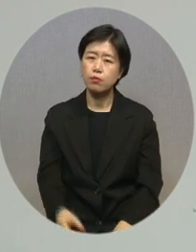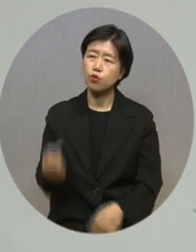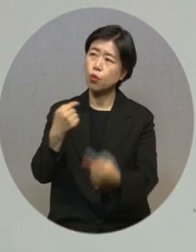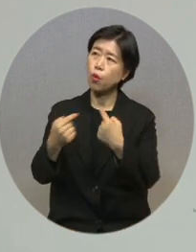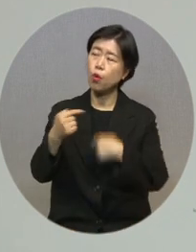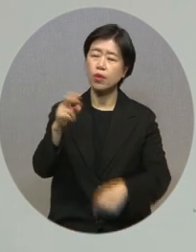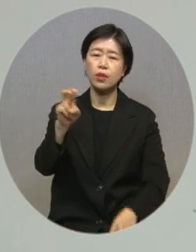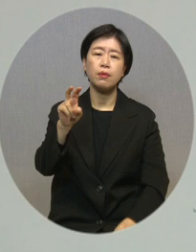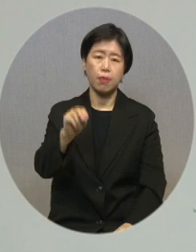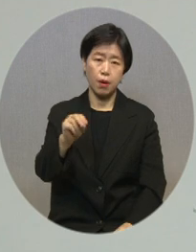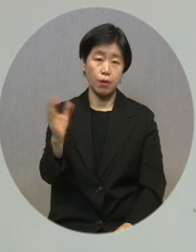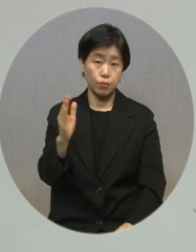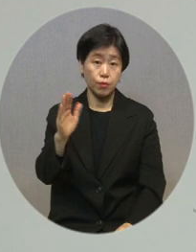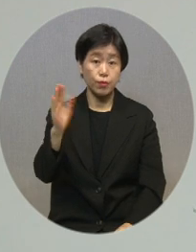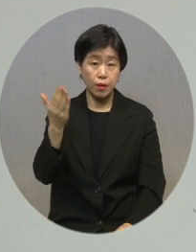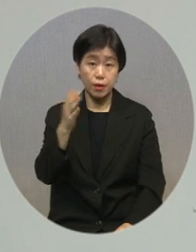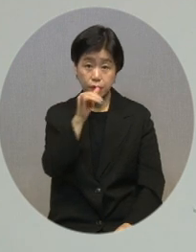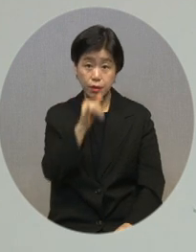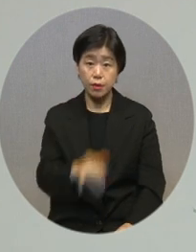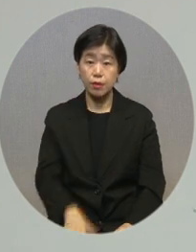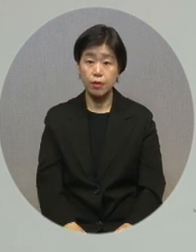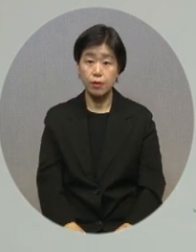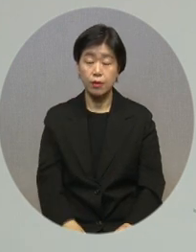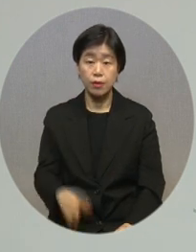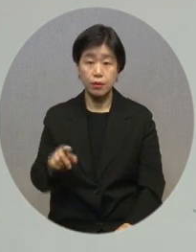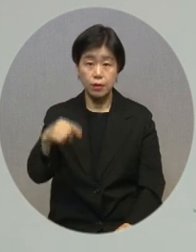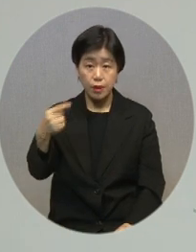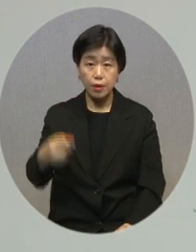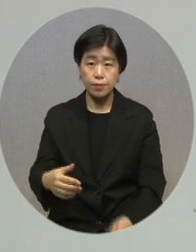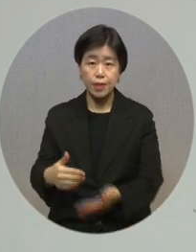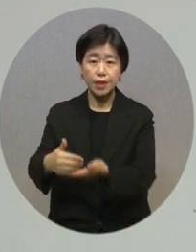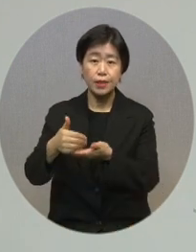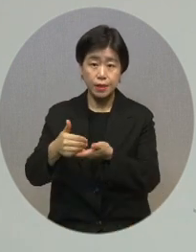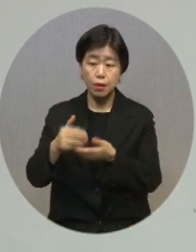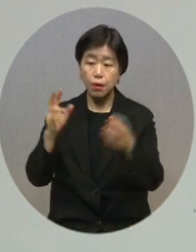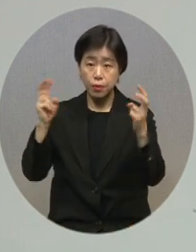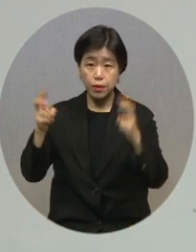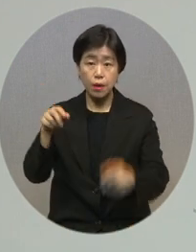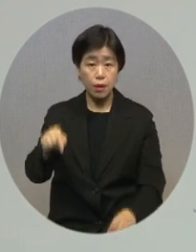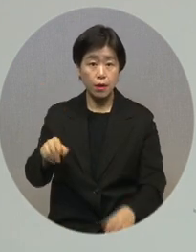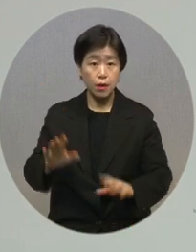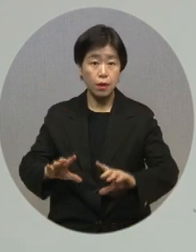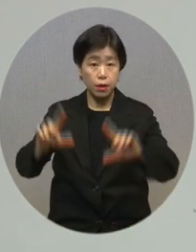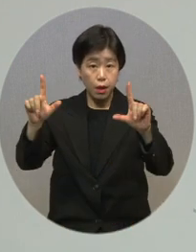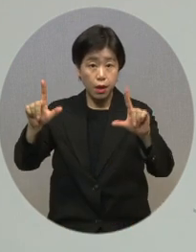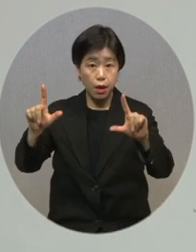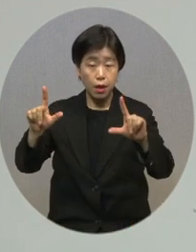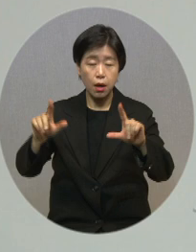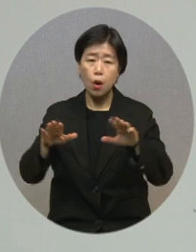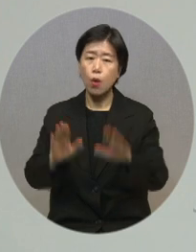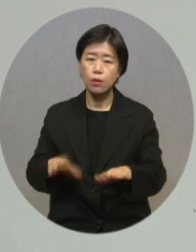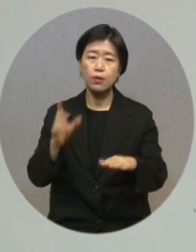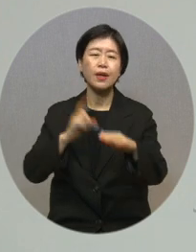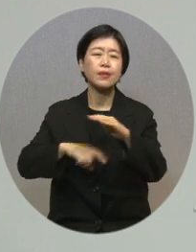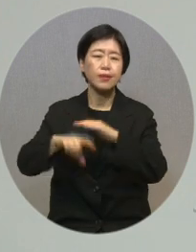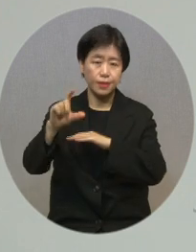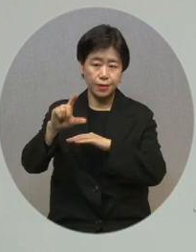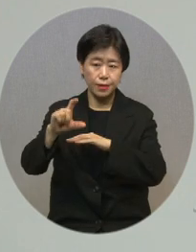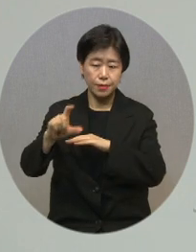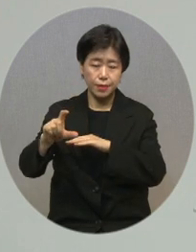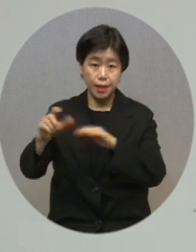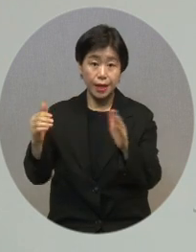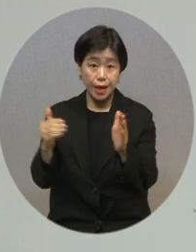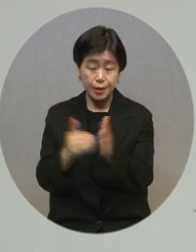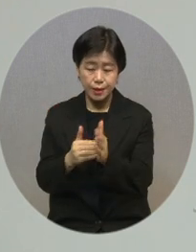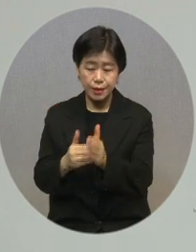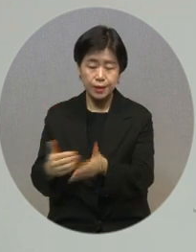조회수가 한 20만 건 정도 되고요. 그다음에 그 신청 그 사업체 수가 한 오늘 그 아침